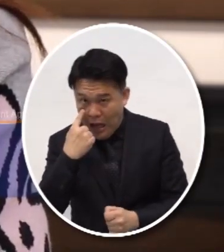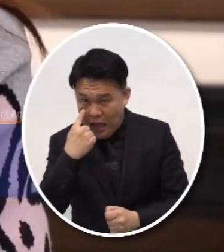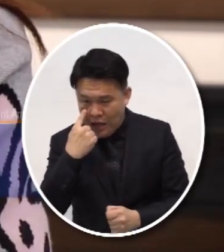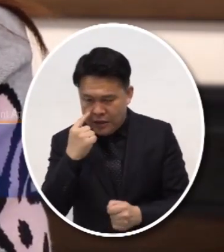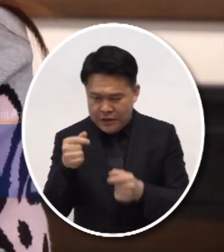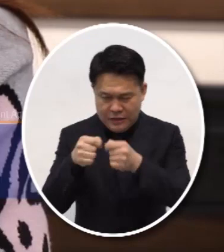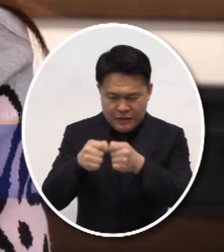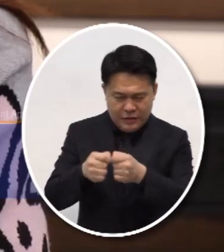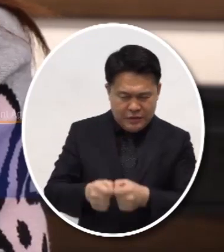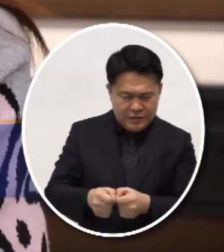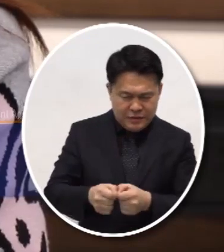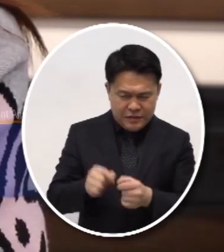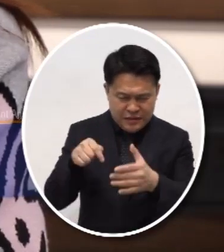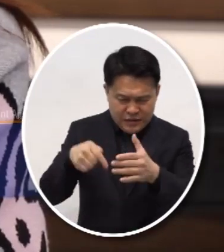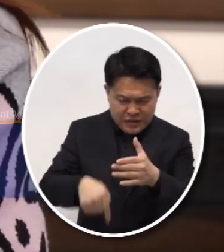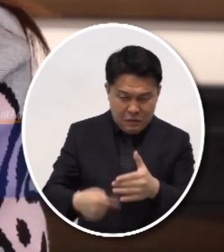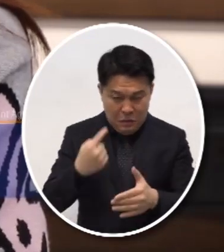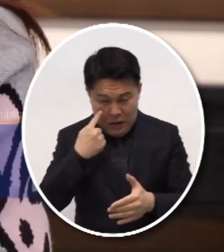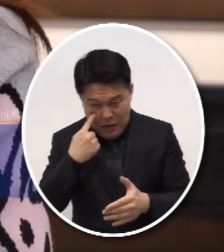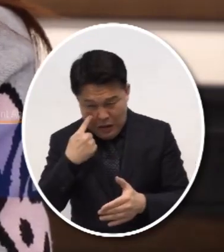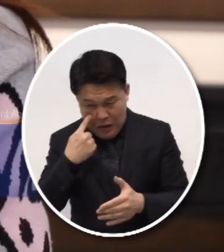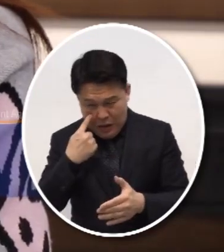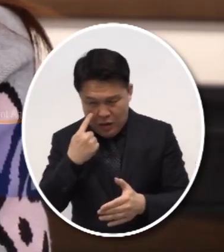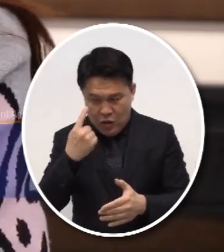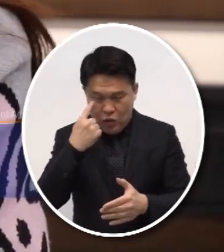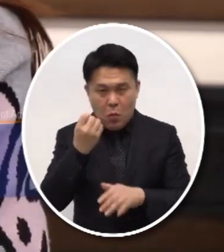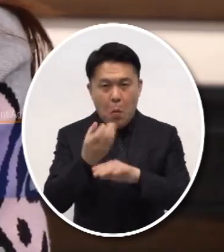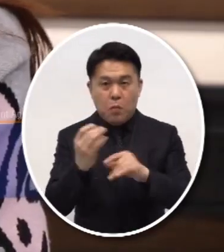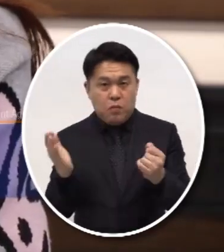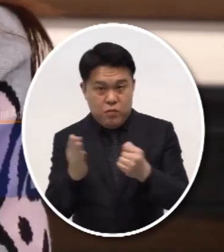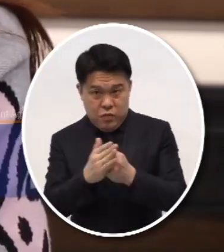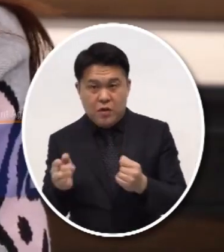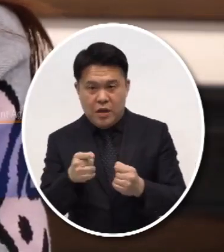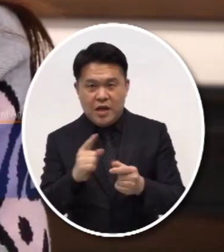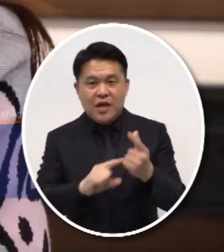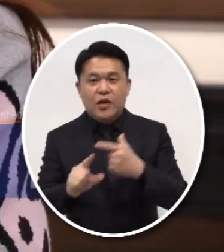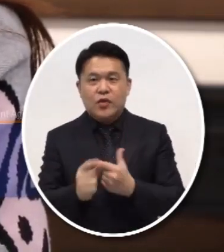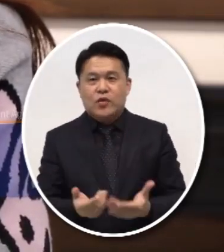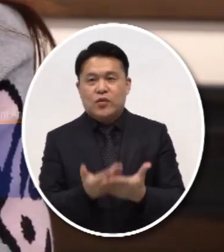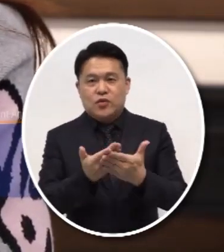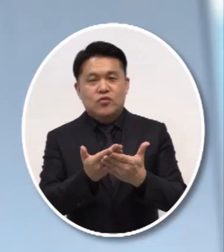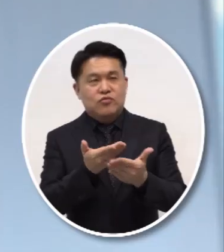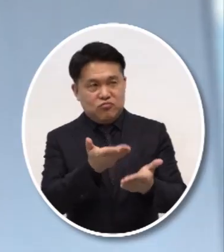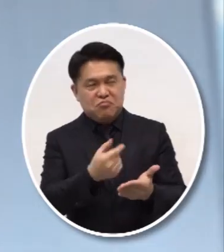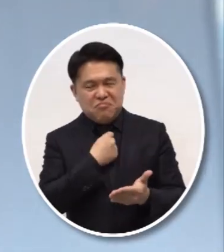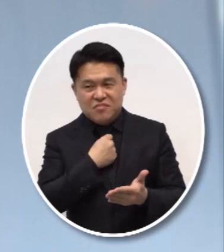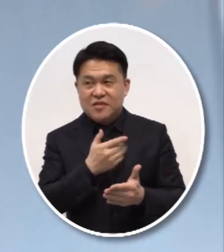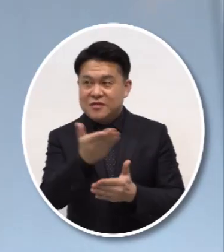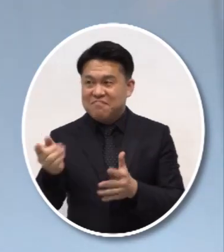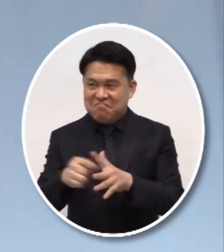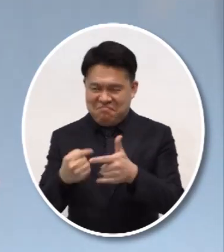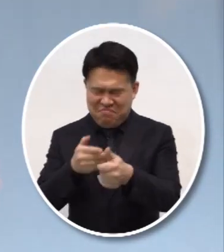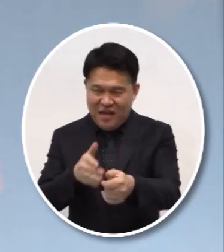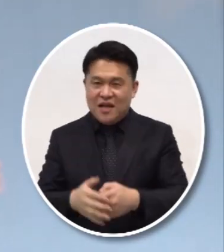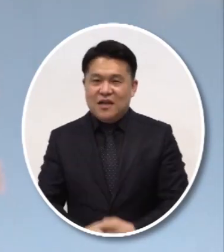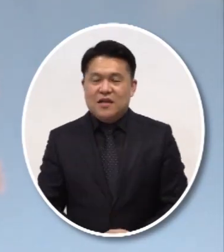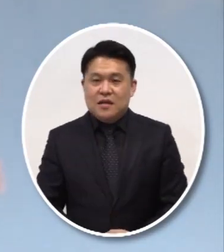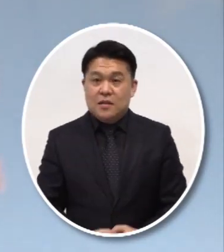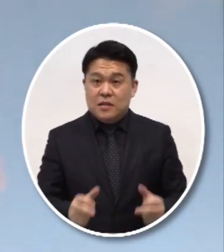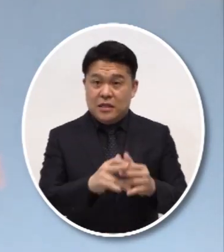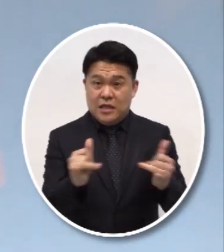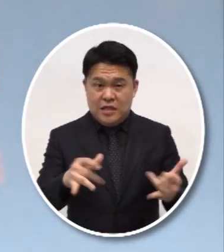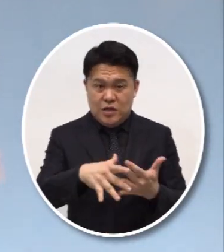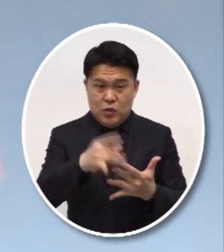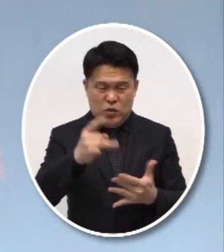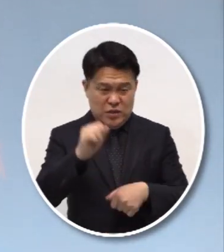보는 그런 게 있어요. 그런 거를 조금 많이들 키워주고 알아줬으면 좋겠어요. 장애인 우수고용